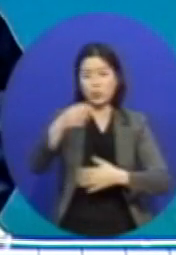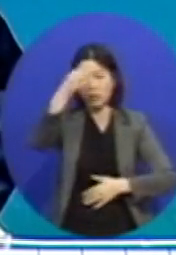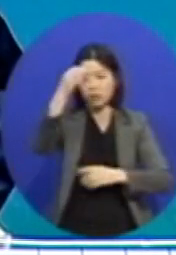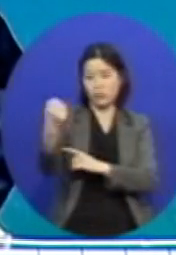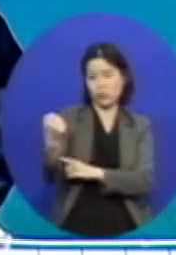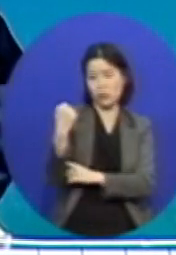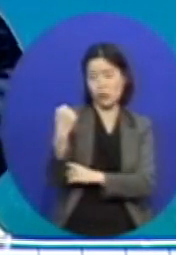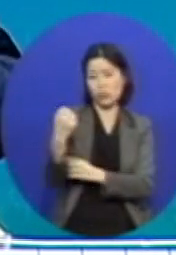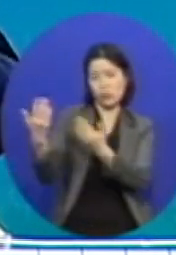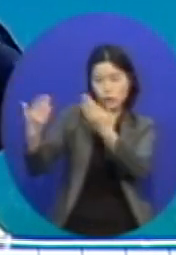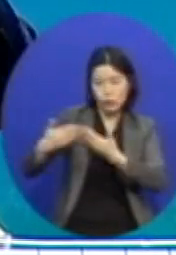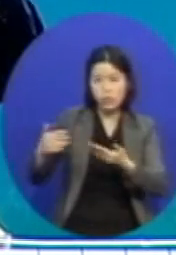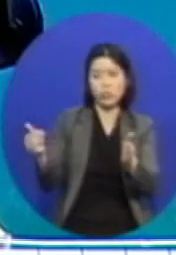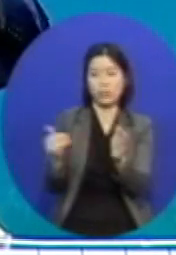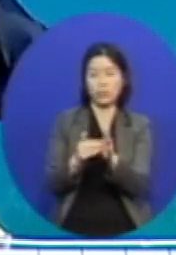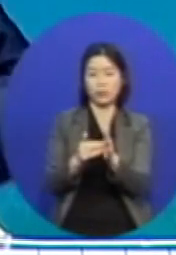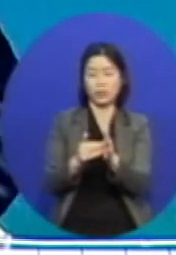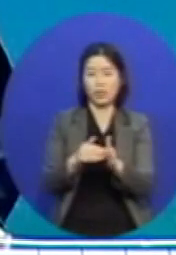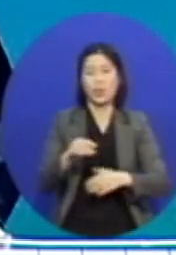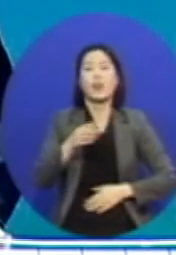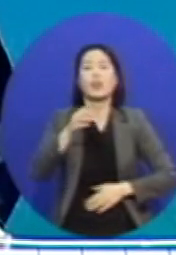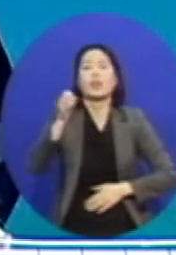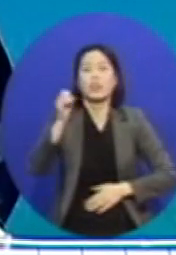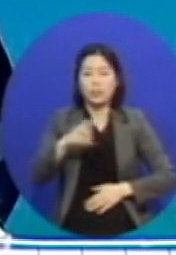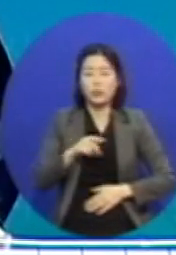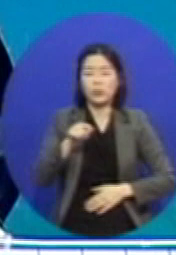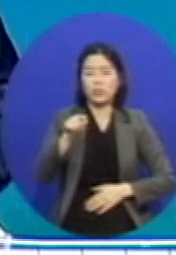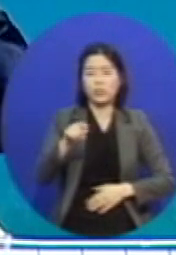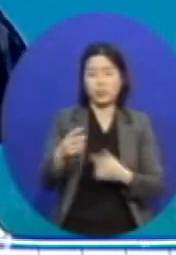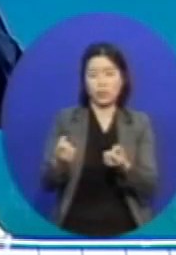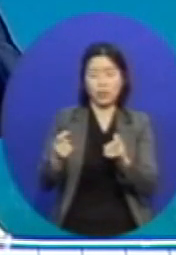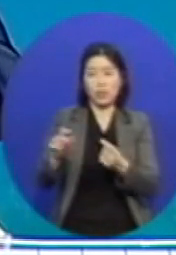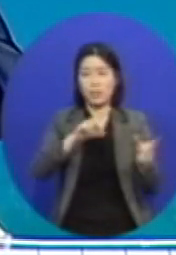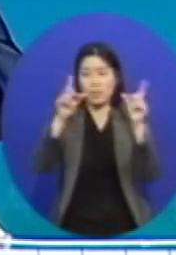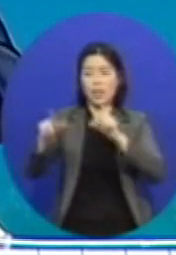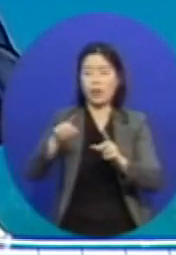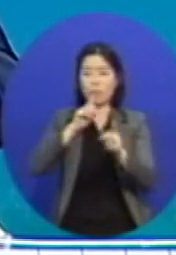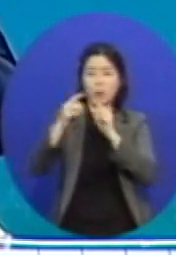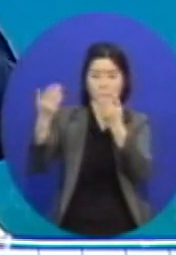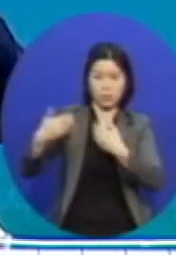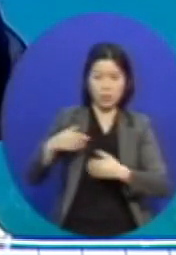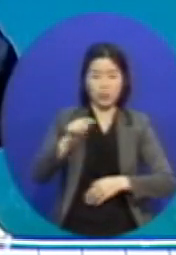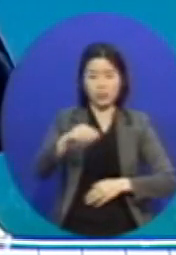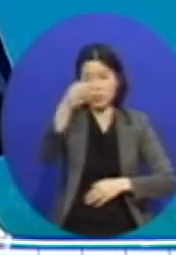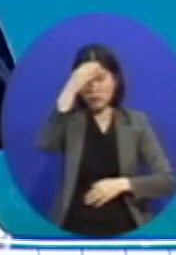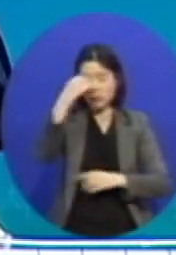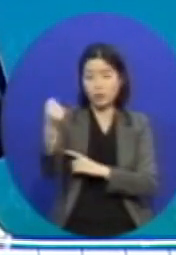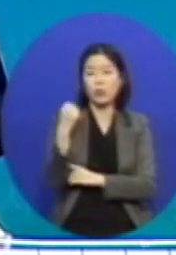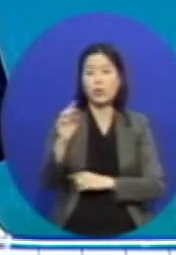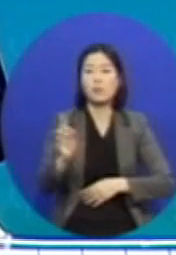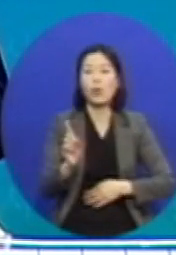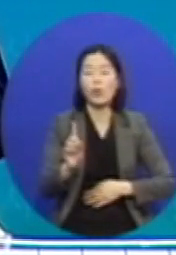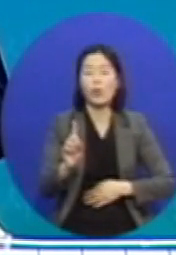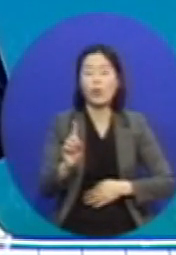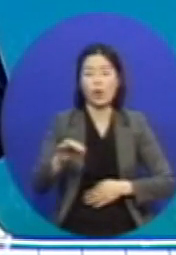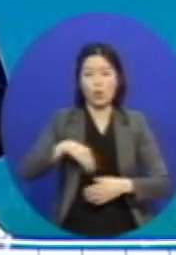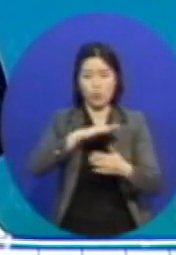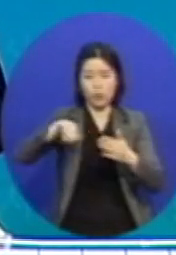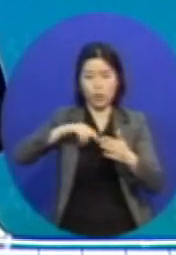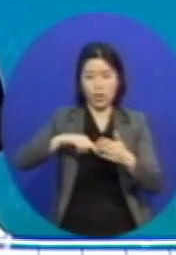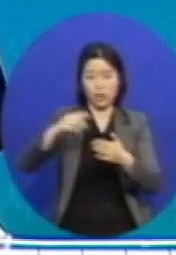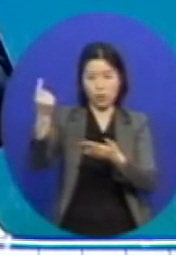주셨어요 그리고 그렇게 살라고 하신 거예요 그 능력이 뭐죠 우리 안에 오신 예수그리스도 3